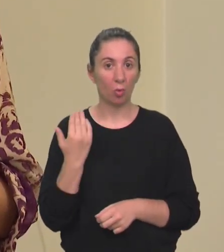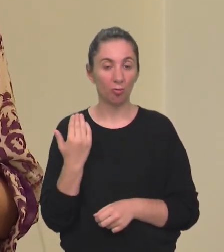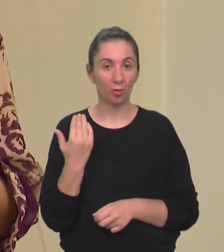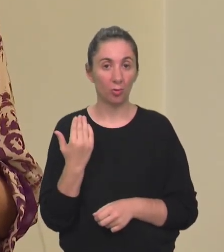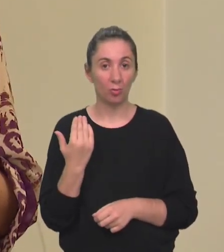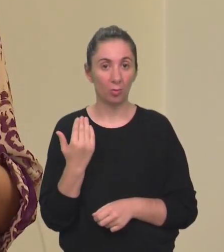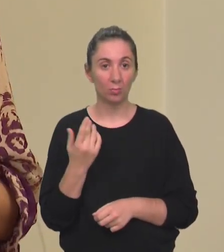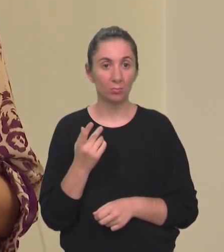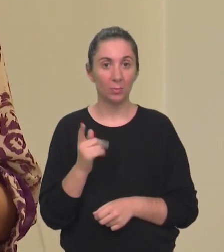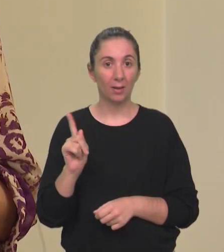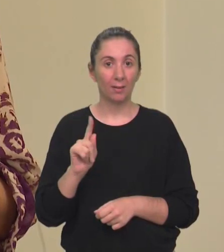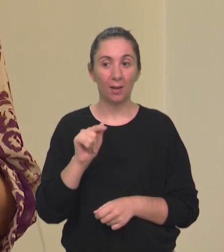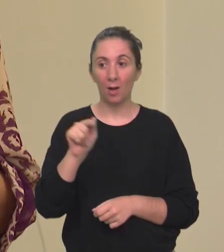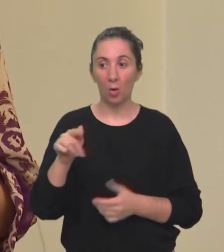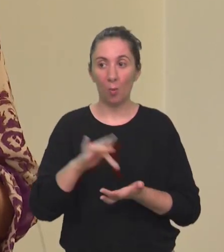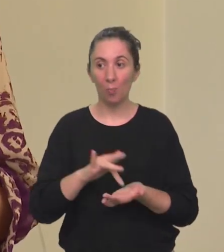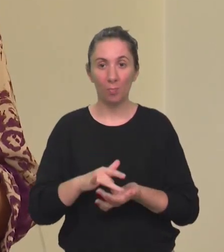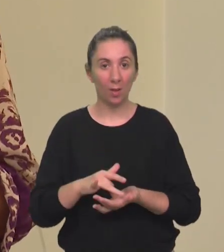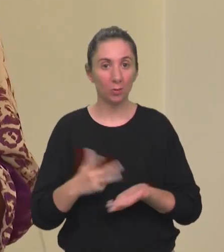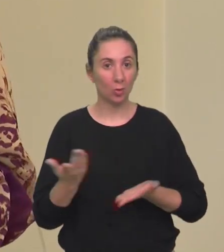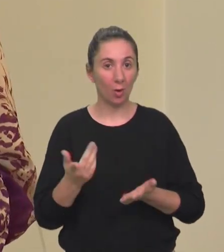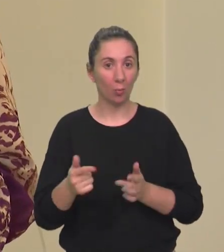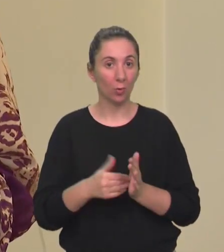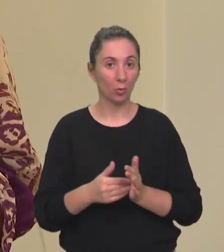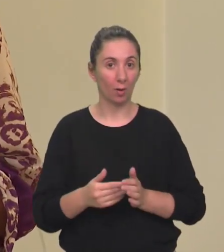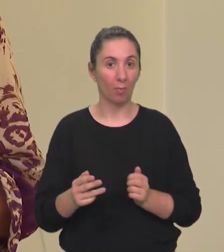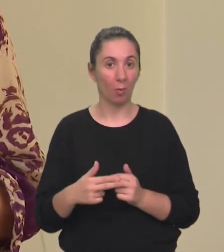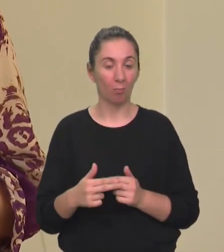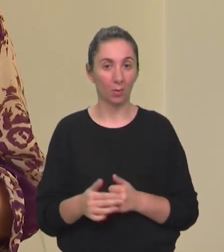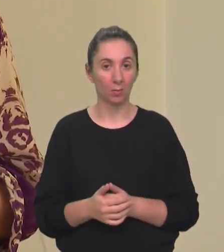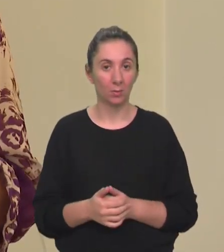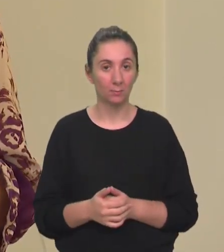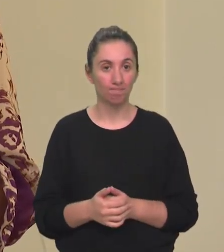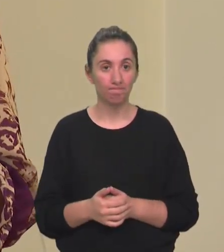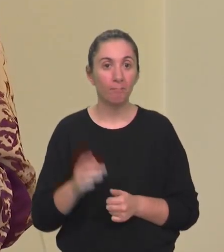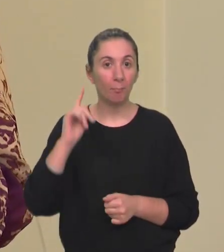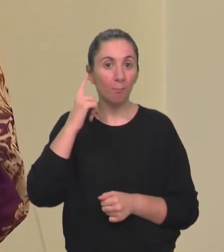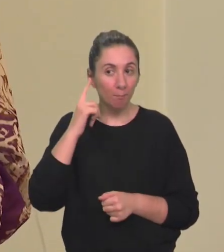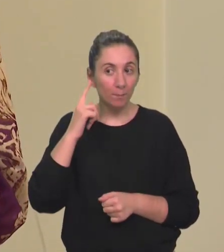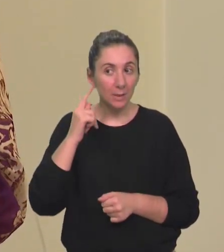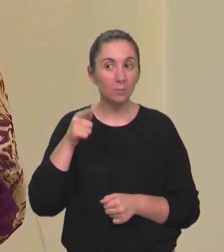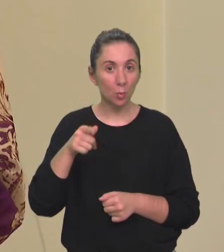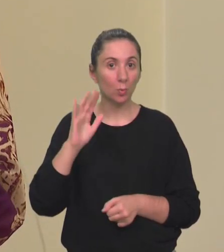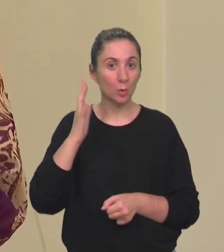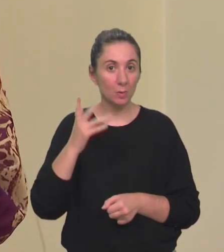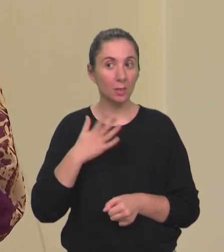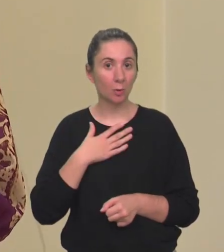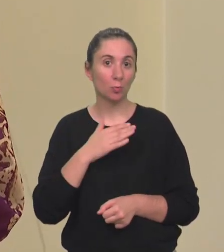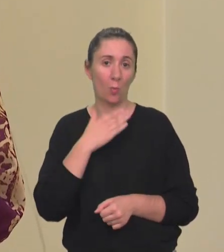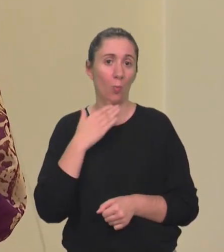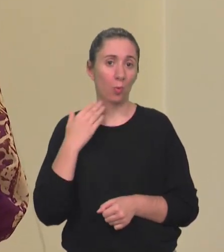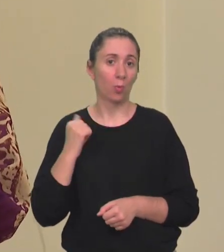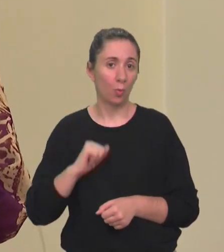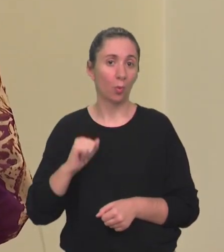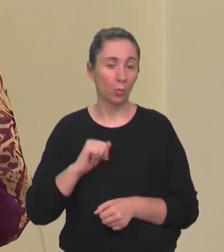dovoljno, ne na onom mjestu, ne onako kako bi to trebalo biti. I mislim da u tom smislu imat ćemo još jako